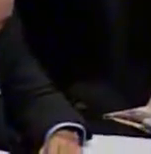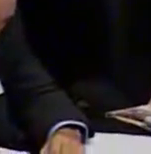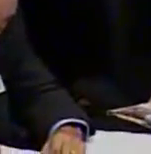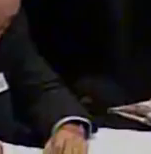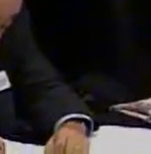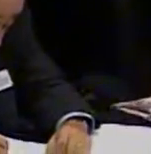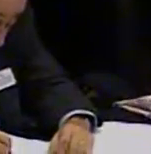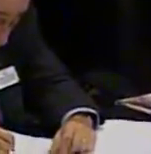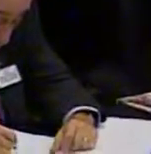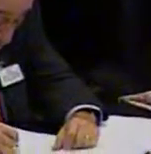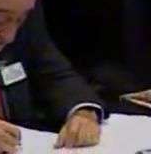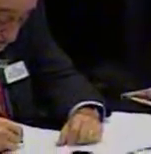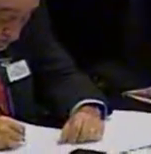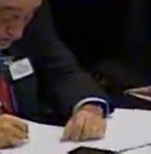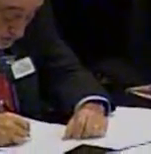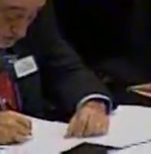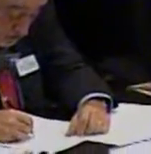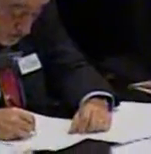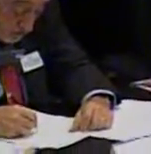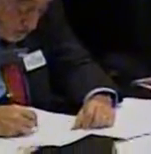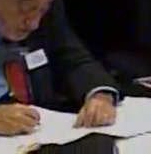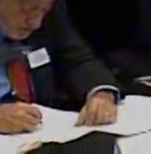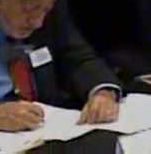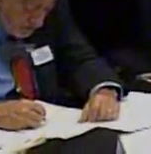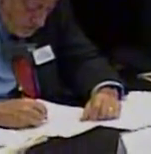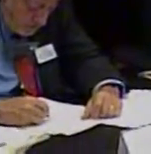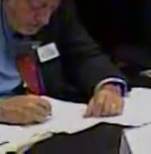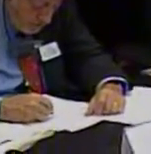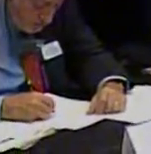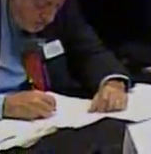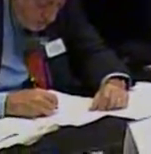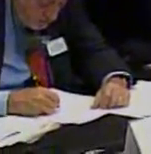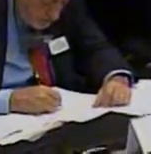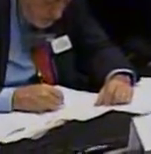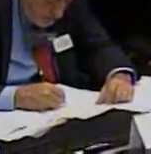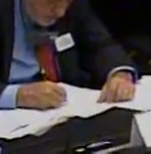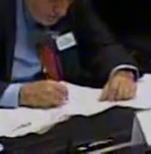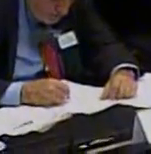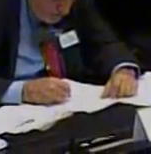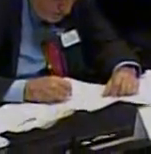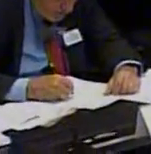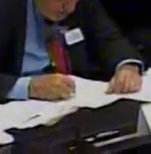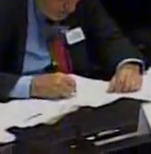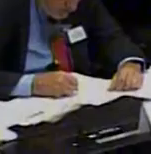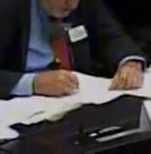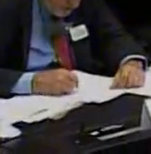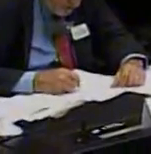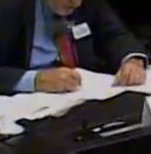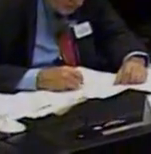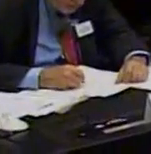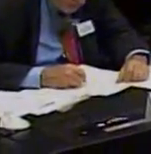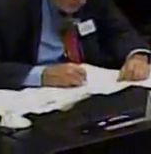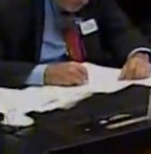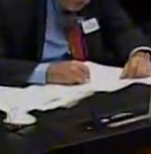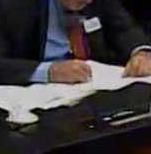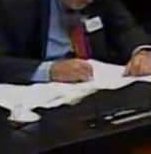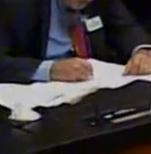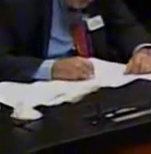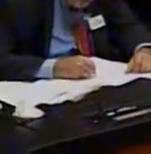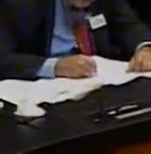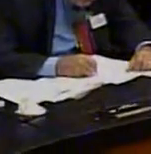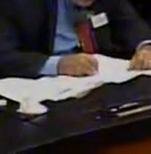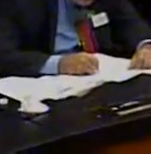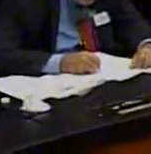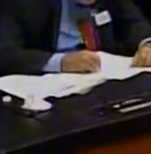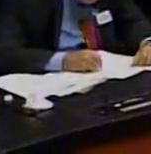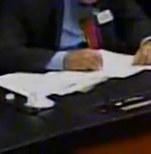toute transaction, même lorsque vous utilisez votre carte de crédit pour faire un achat, eh bien, il y aura cette micro-taxe, mais elle est tellement